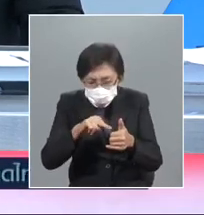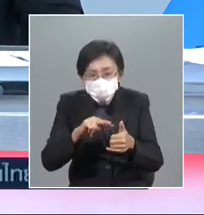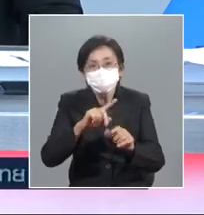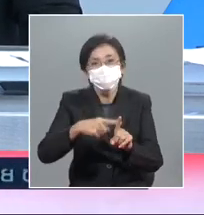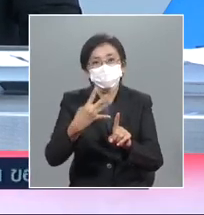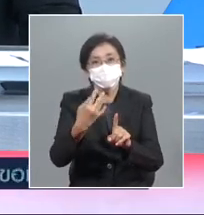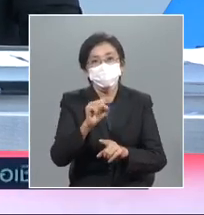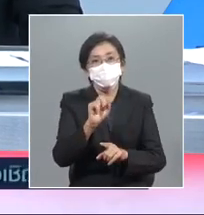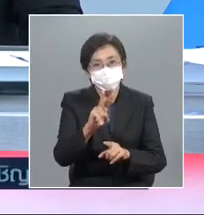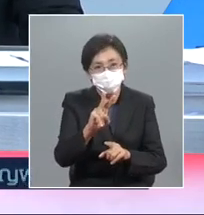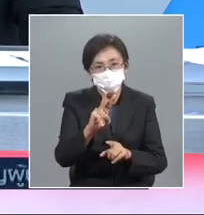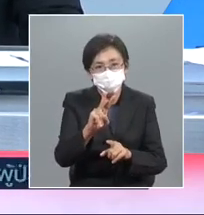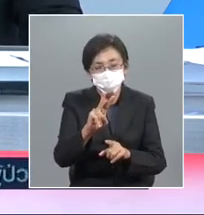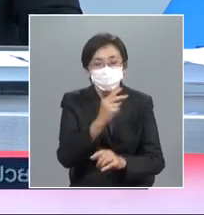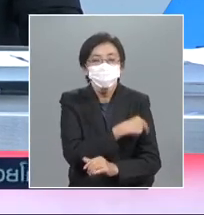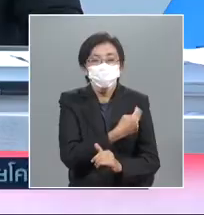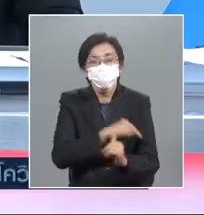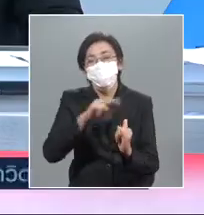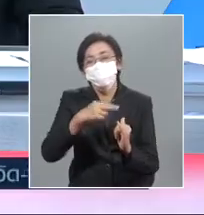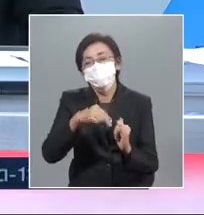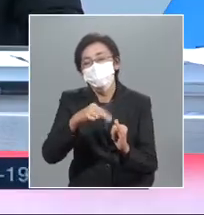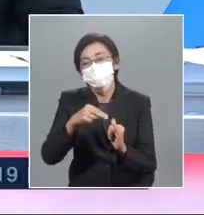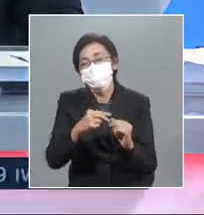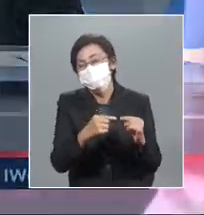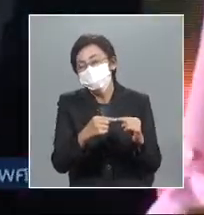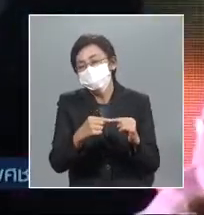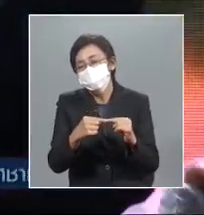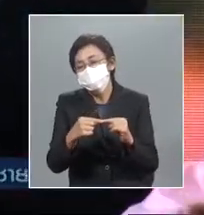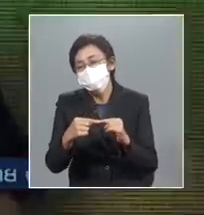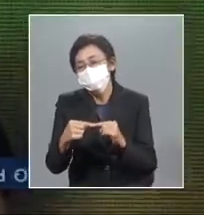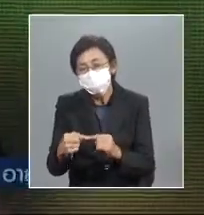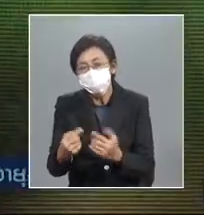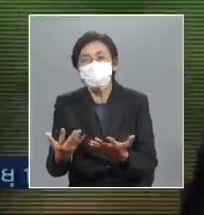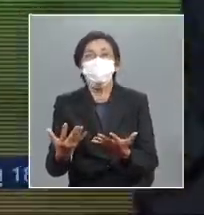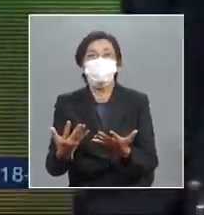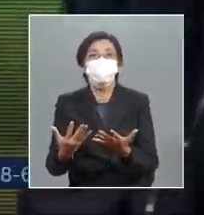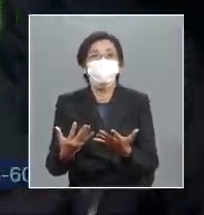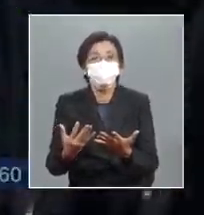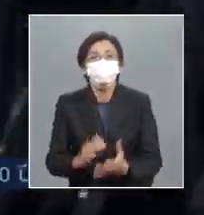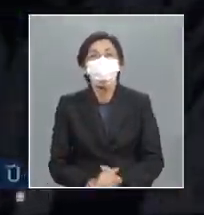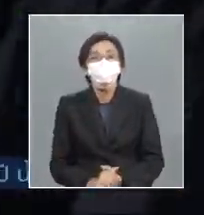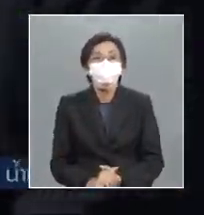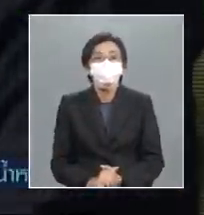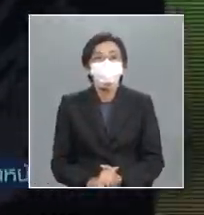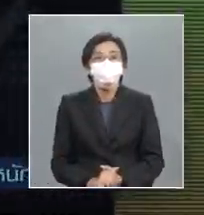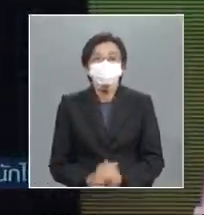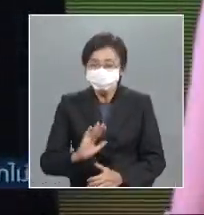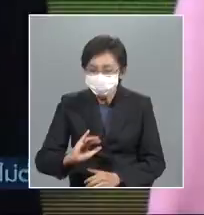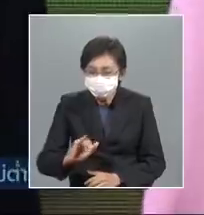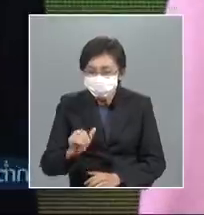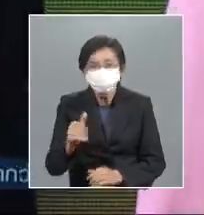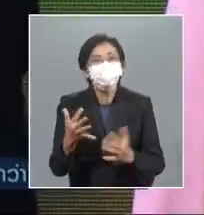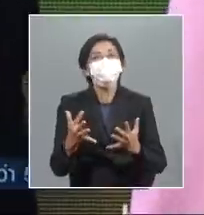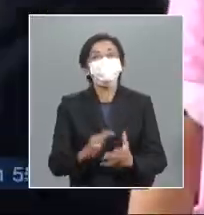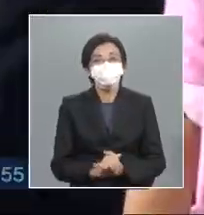หลังจากนั้นก็รักษาตัวมาตลอดก็ไม่จนครับสุดท้ายแล้วเนี่ยปาฏิหาริย์ไม่มีเกิดขึ้นนะถ้ามึงช่วงเช้าที่ผ่าน